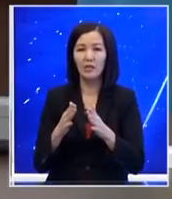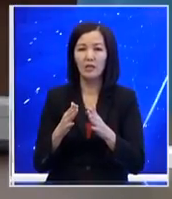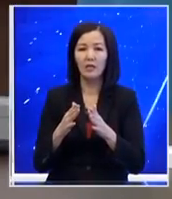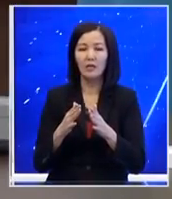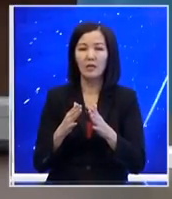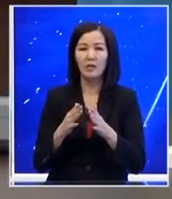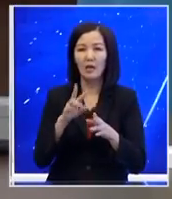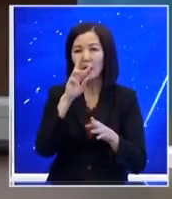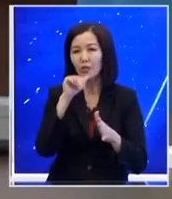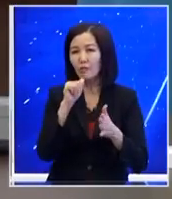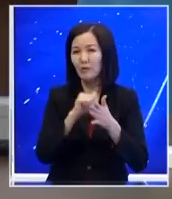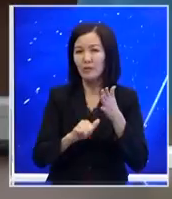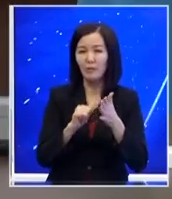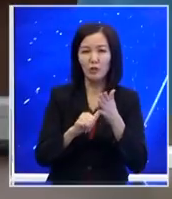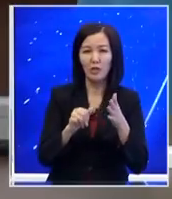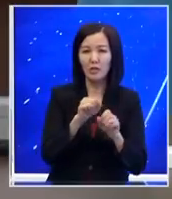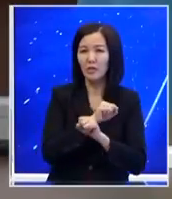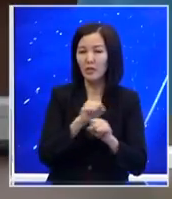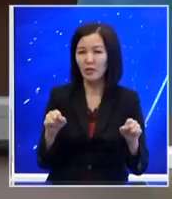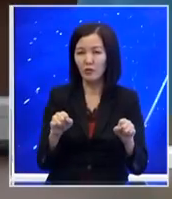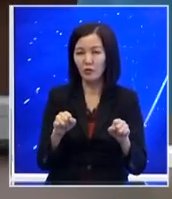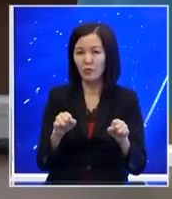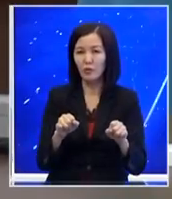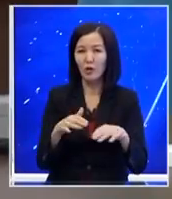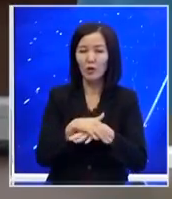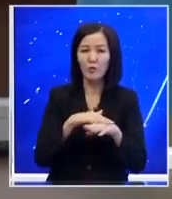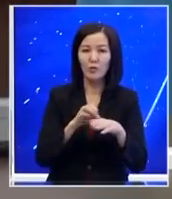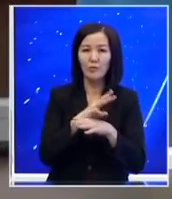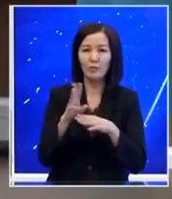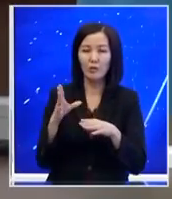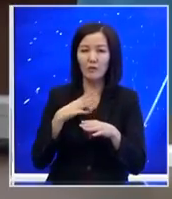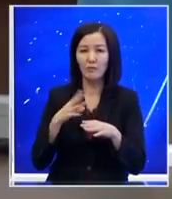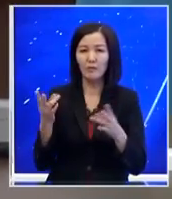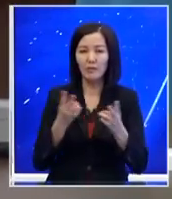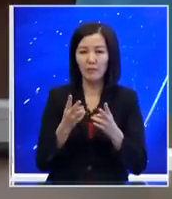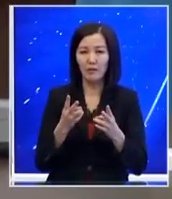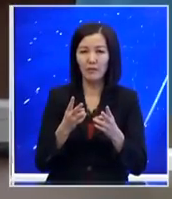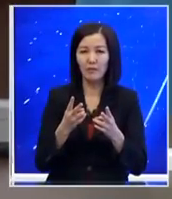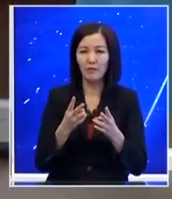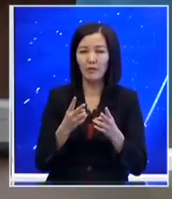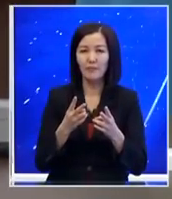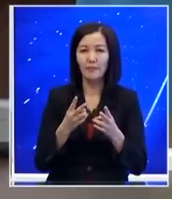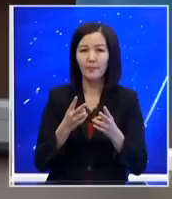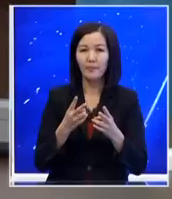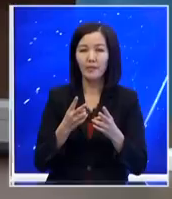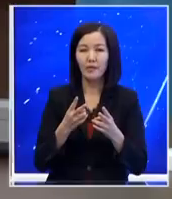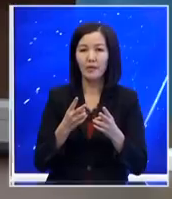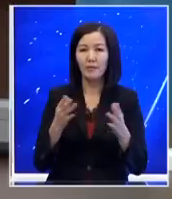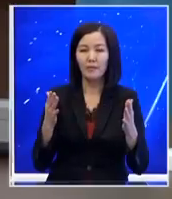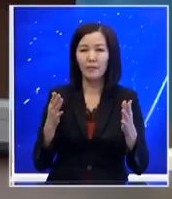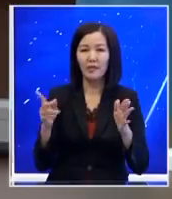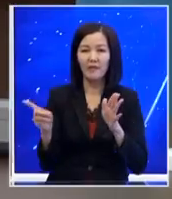не должно быть. Люди обеспечены должны быть всем необходимым. Максимально ограничить